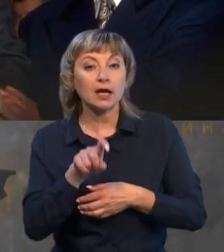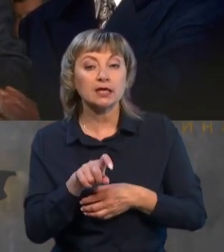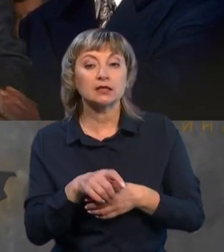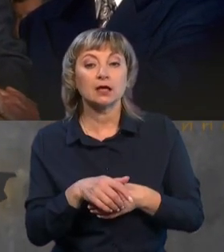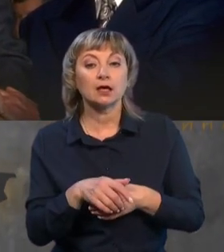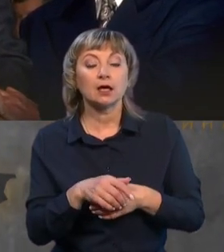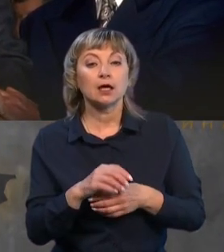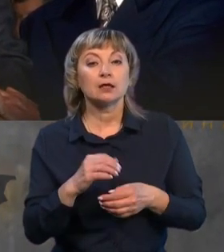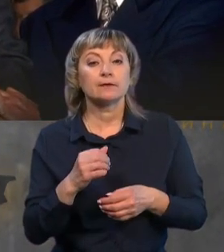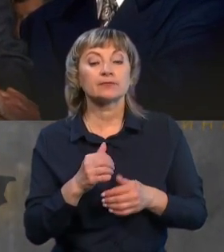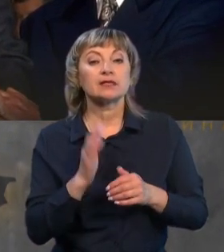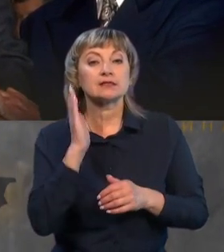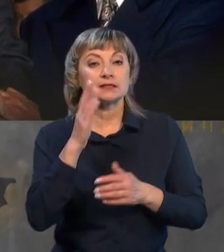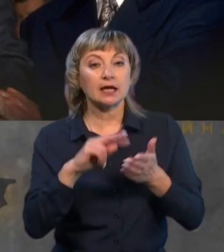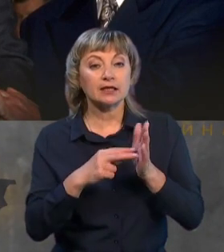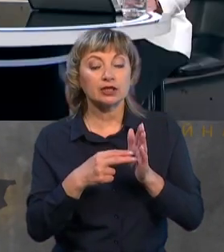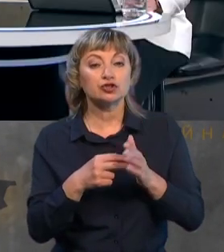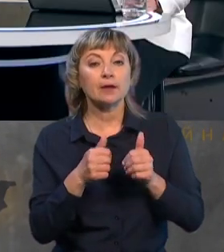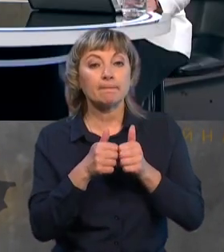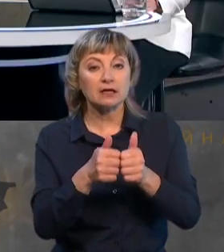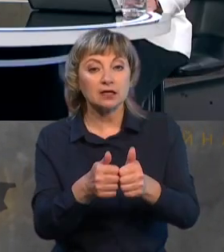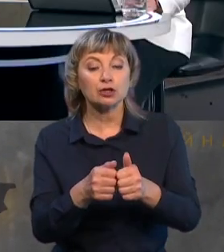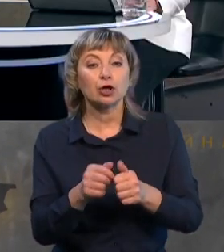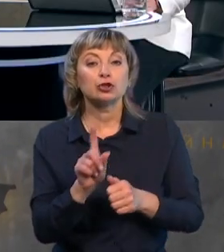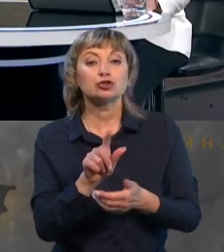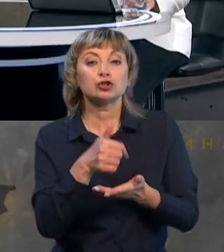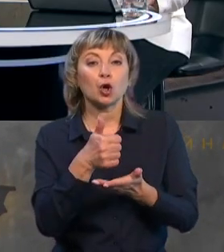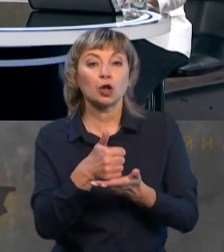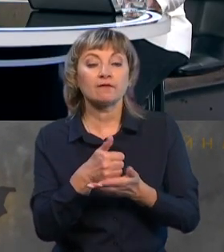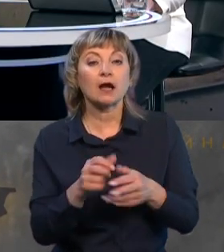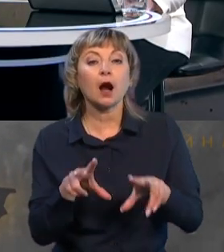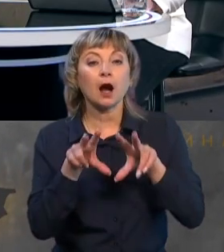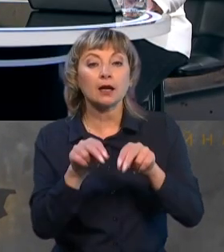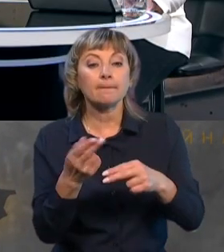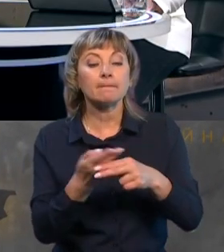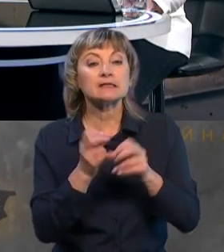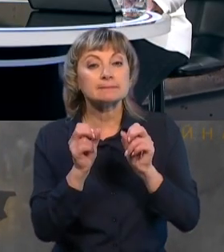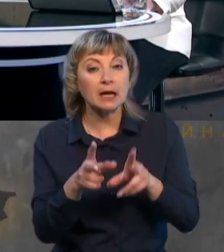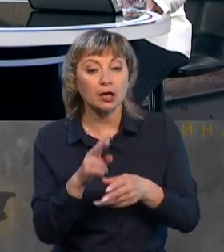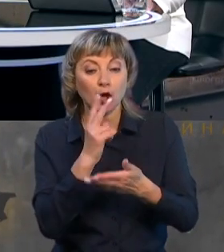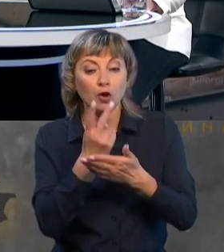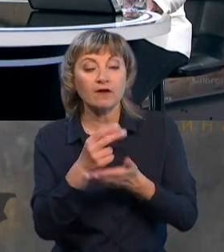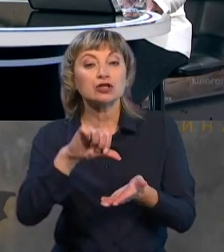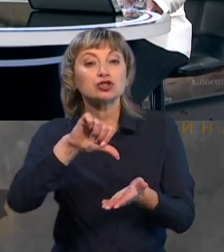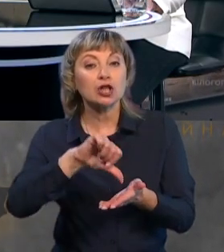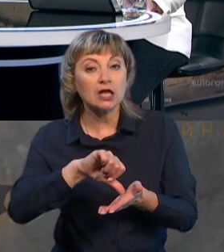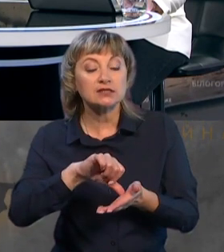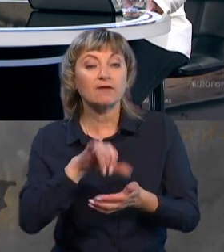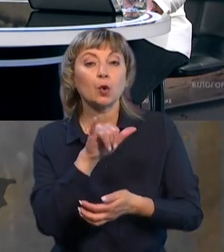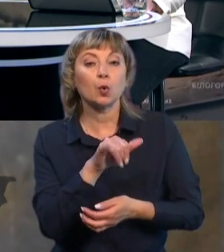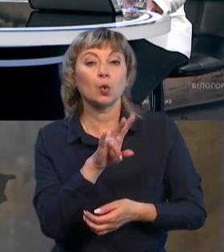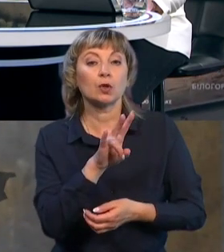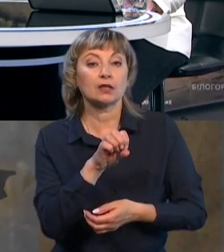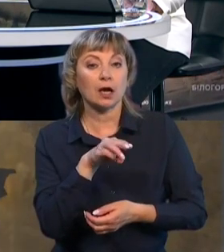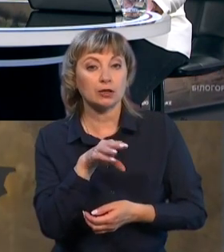стратегічне Партнерство і що головне гарантії безпеки у вигляді членства у НАТО